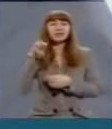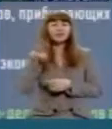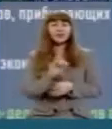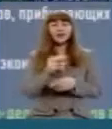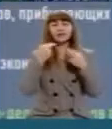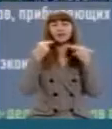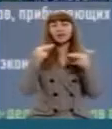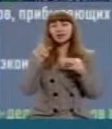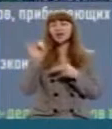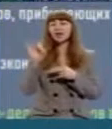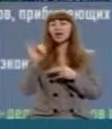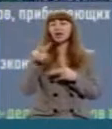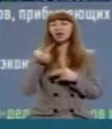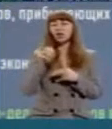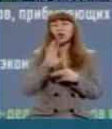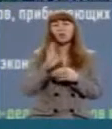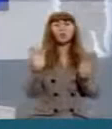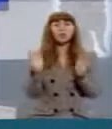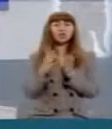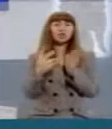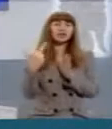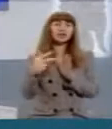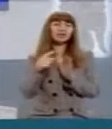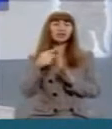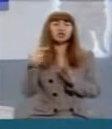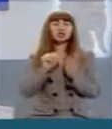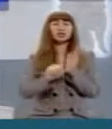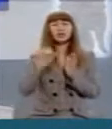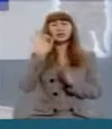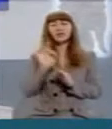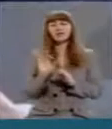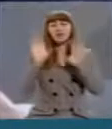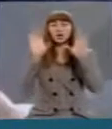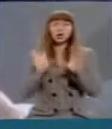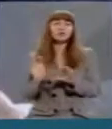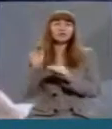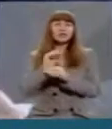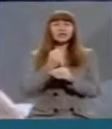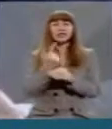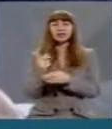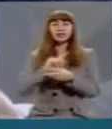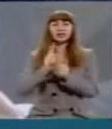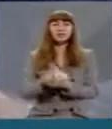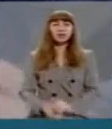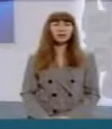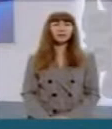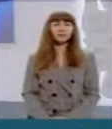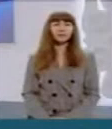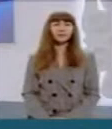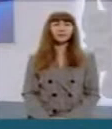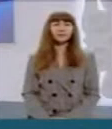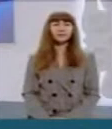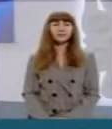арналардың пайдасы 30-60%-ға азайып кеткен. Осыны ескере отырып, заңдарға бірнеше өзгеріс енгізілген.